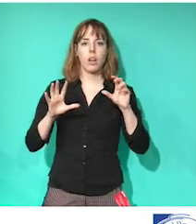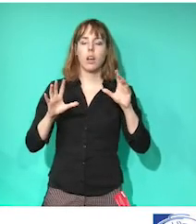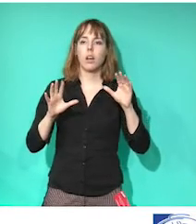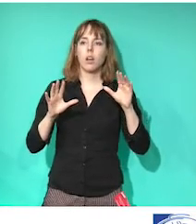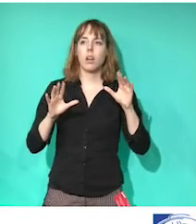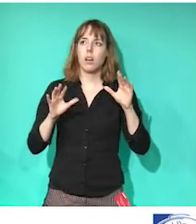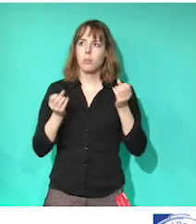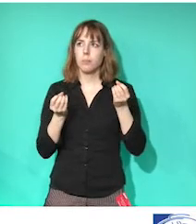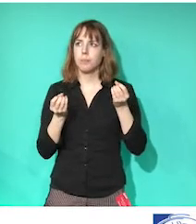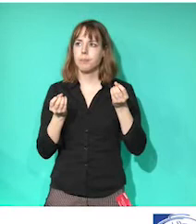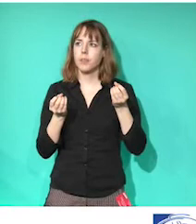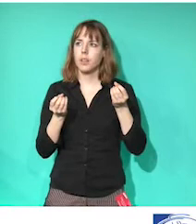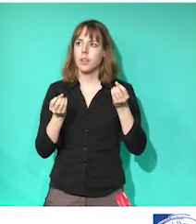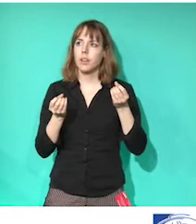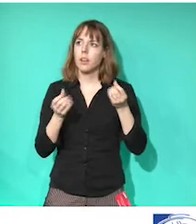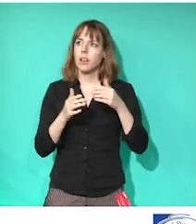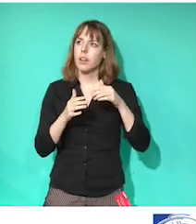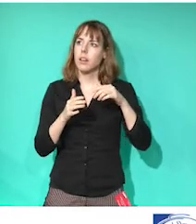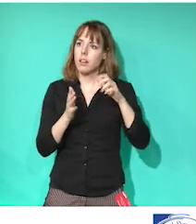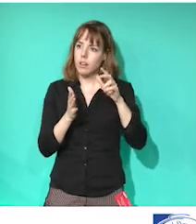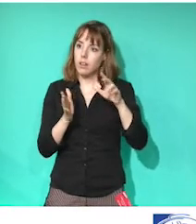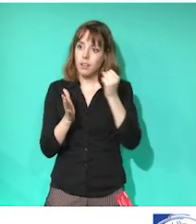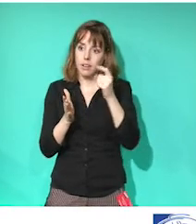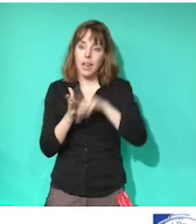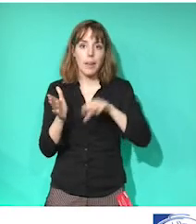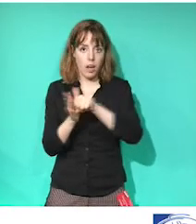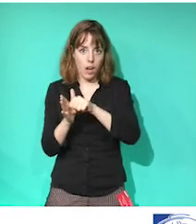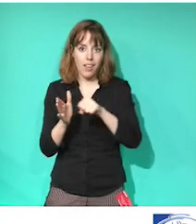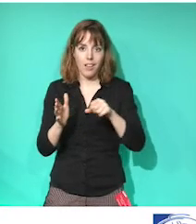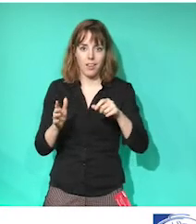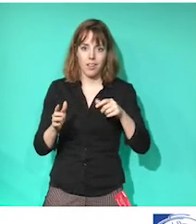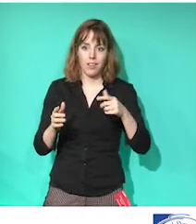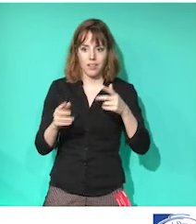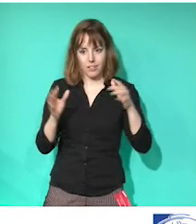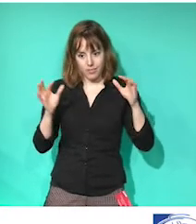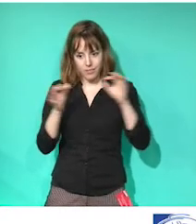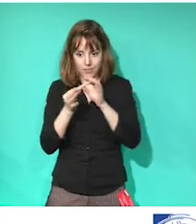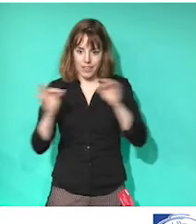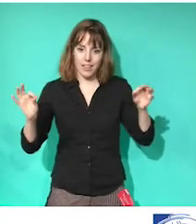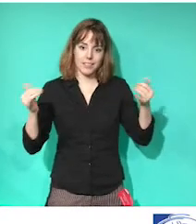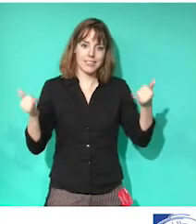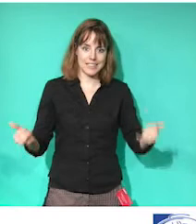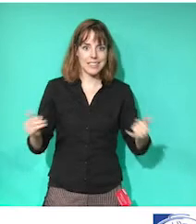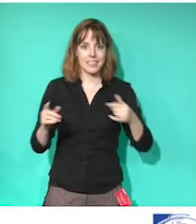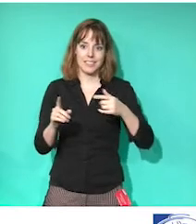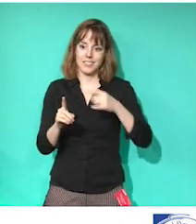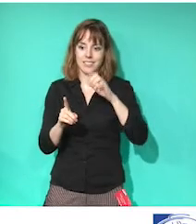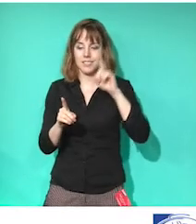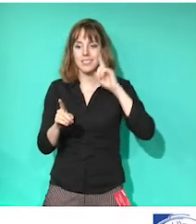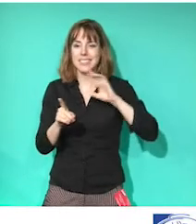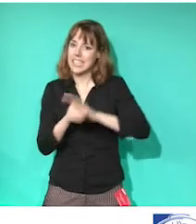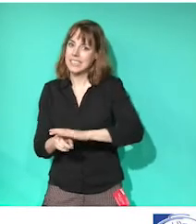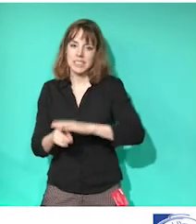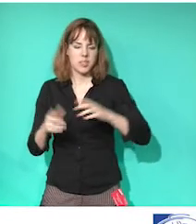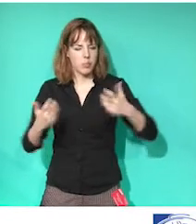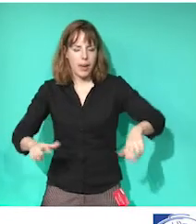proposées à labellisation et qui ont été labellisées sexisme, pas notre genre. Dans des champs allant de la lutte contre les violences